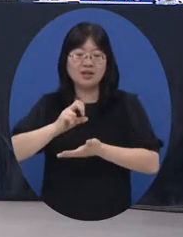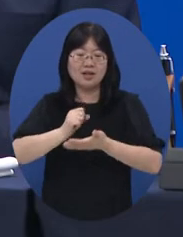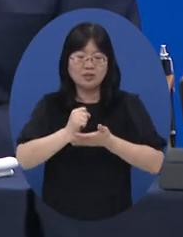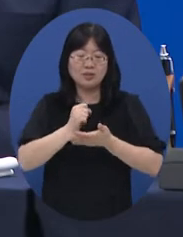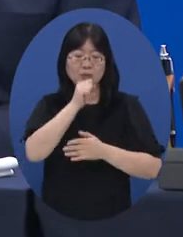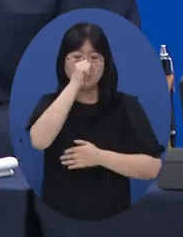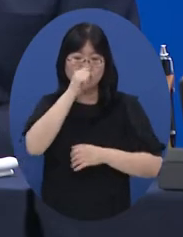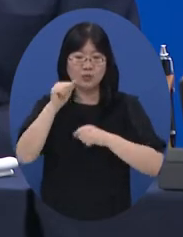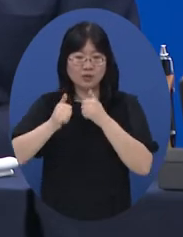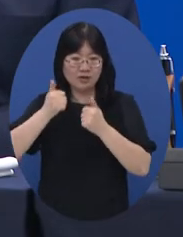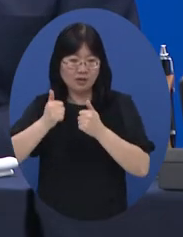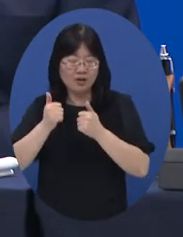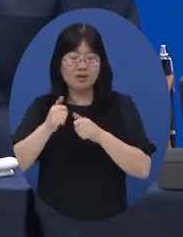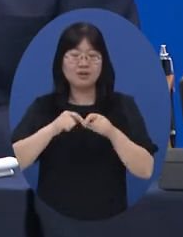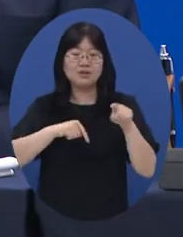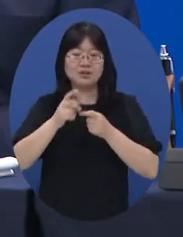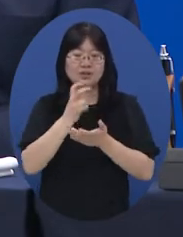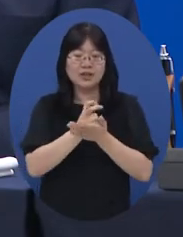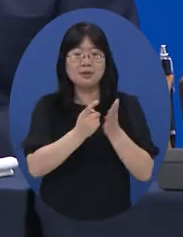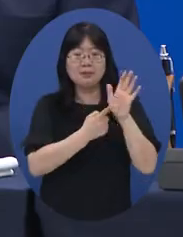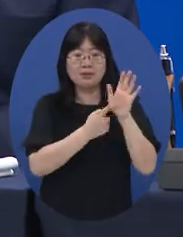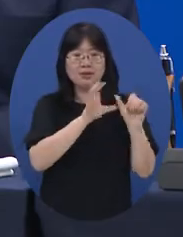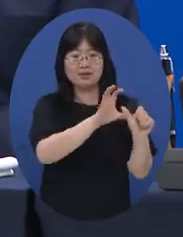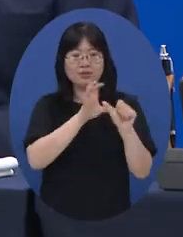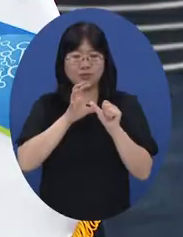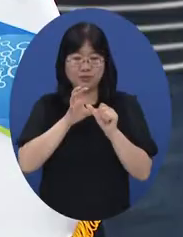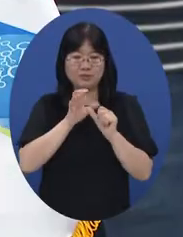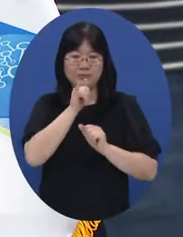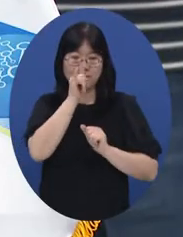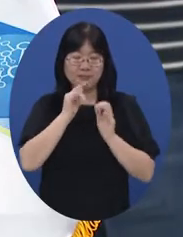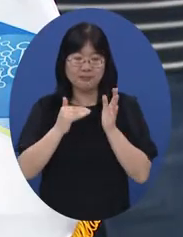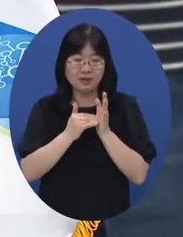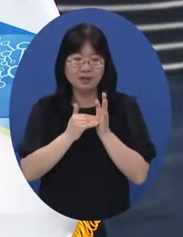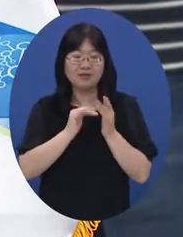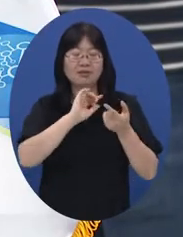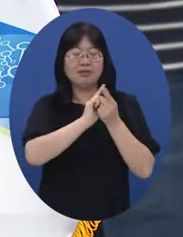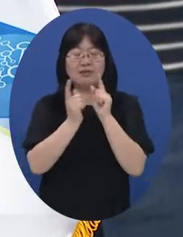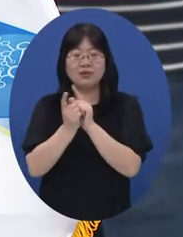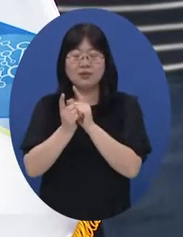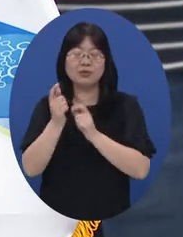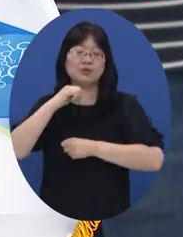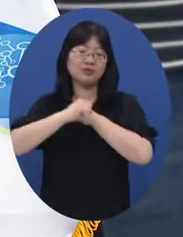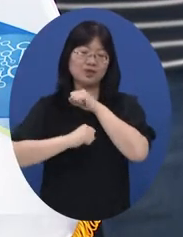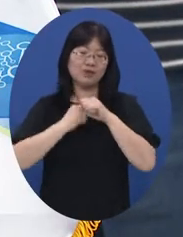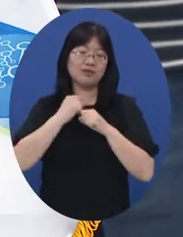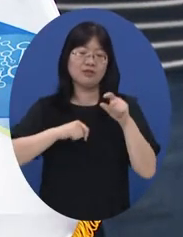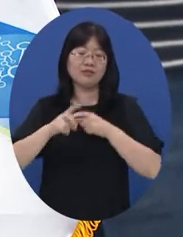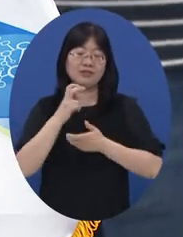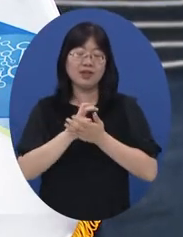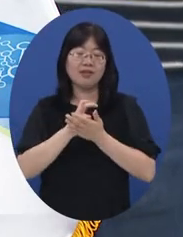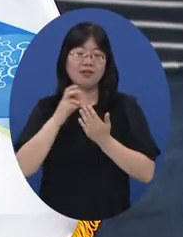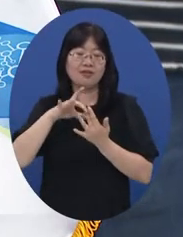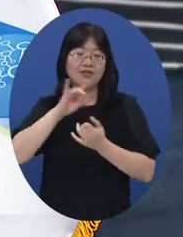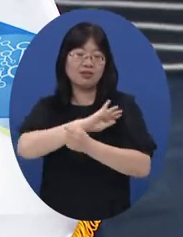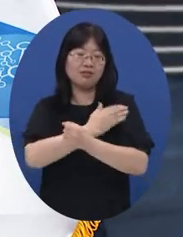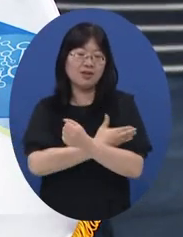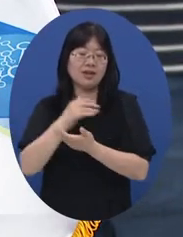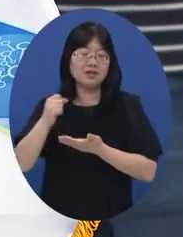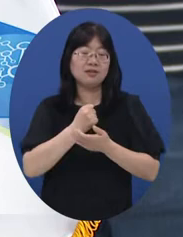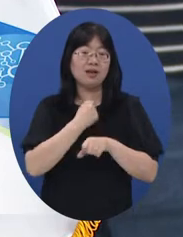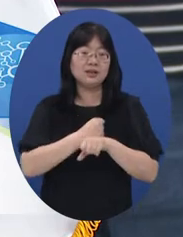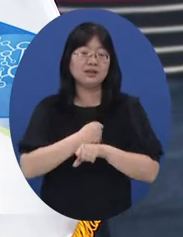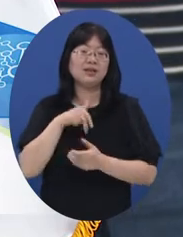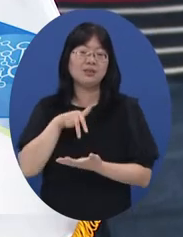경쟁을 할인 정책 마켓도 이걸 주장했습니다 서로 좀 자유롭게 정 즉 선택권을 가지게 하자 라고